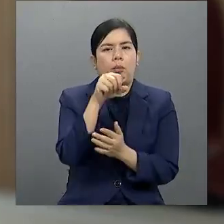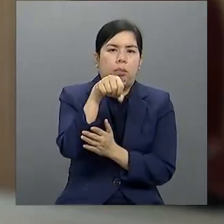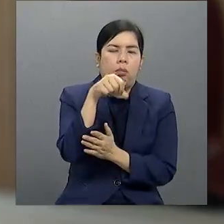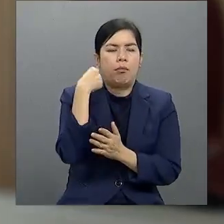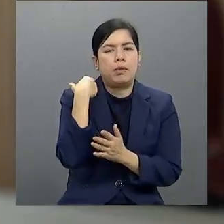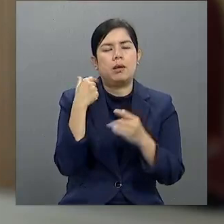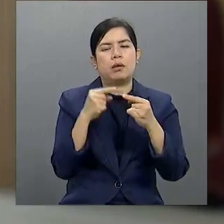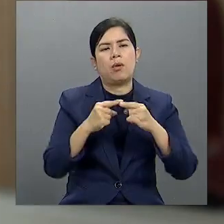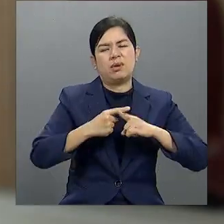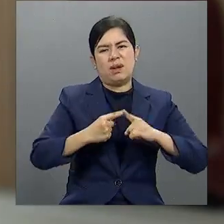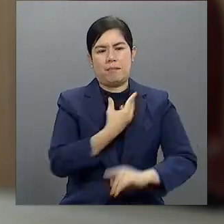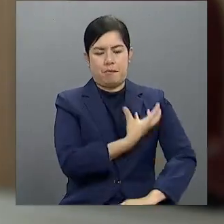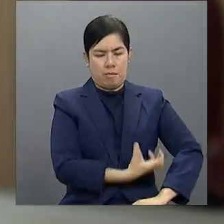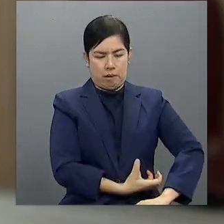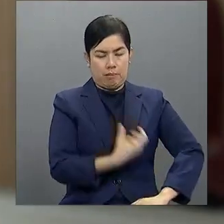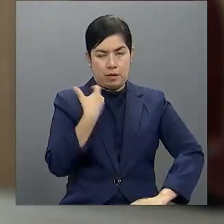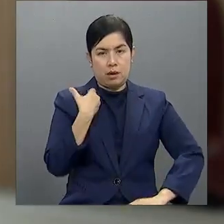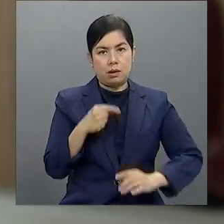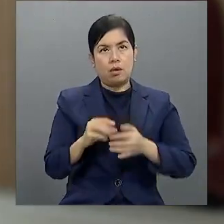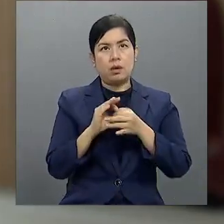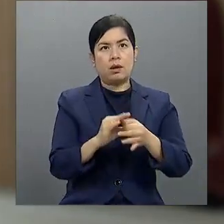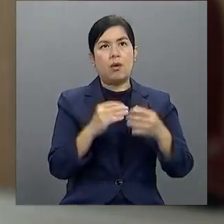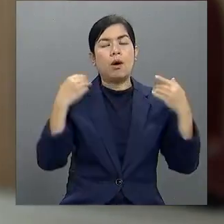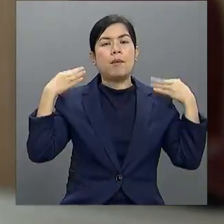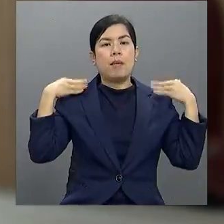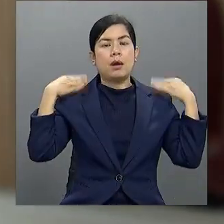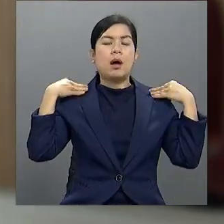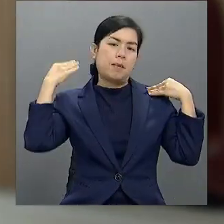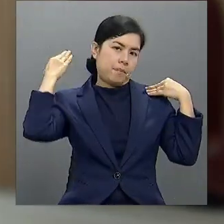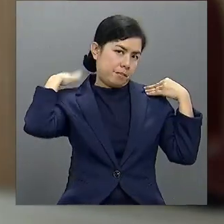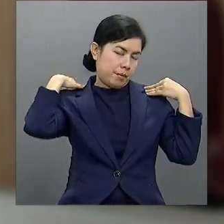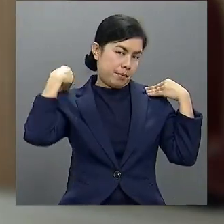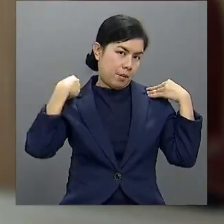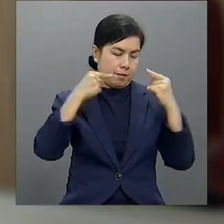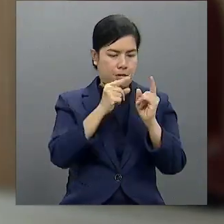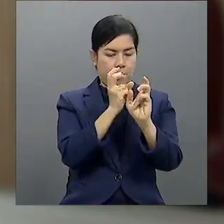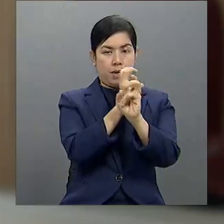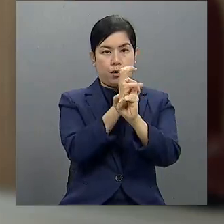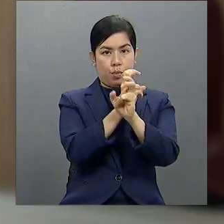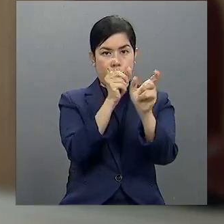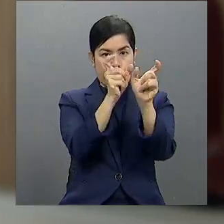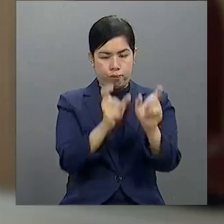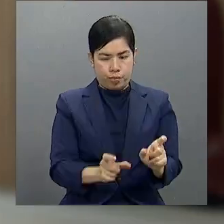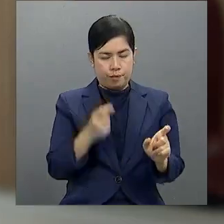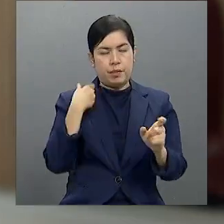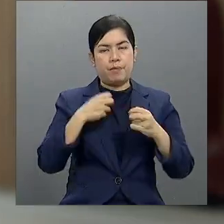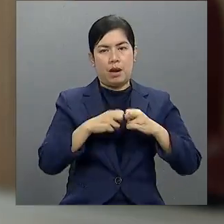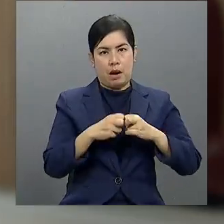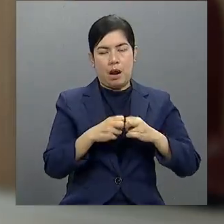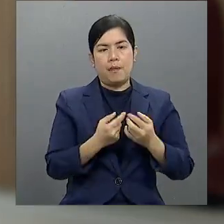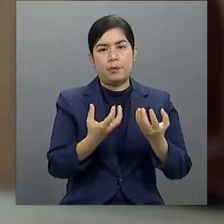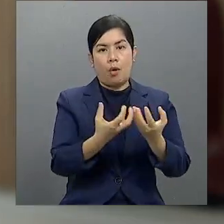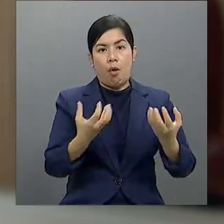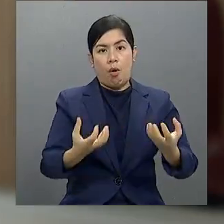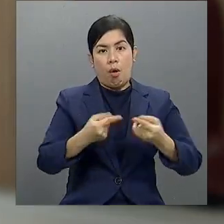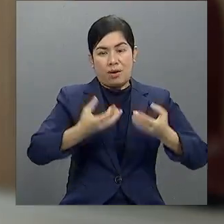ความสมดุลของบริเวณกล้ามเนื้อช่วงบ่าคอหลังนะคะไม่สมดุลหรือแม้แต่การยกของหนักเช่นแบกเป้หนักไปยกของ